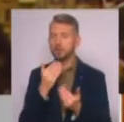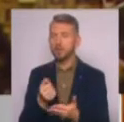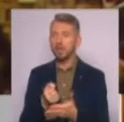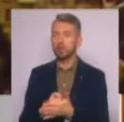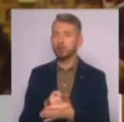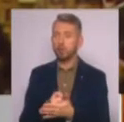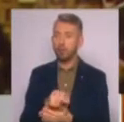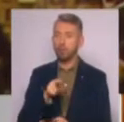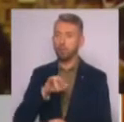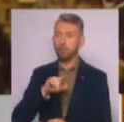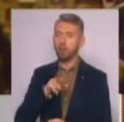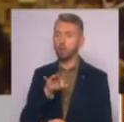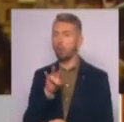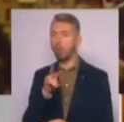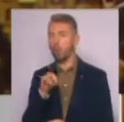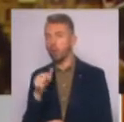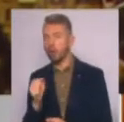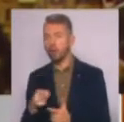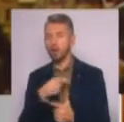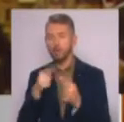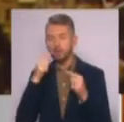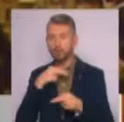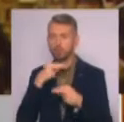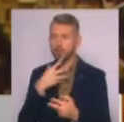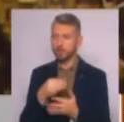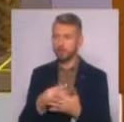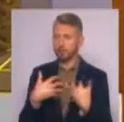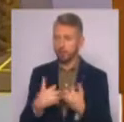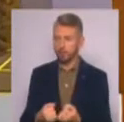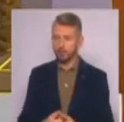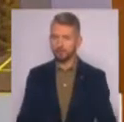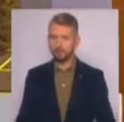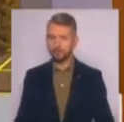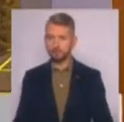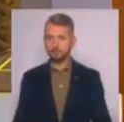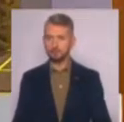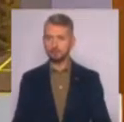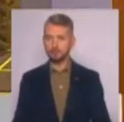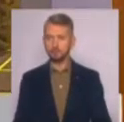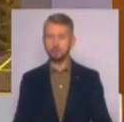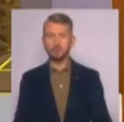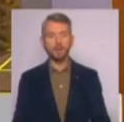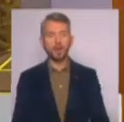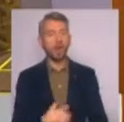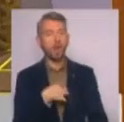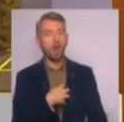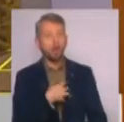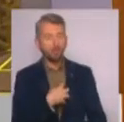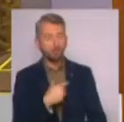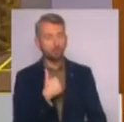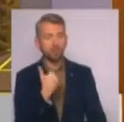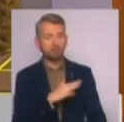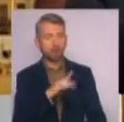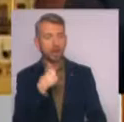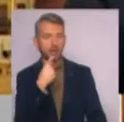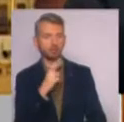до пульмонолога або звернутися увагу на своє здоров'я? Ну, кашель, я вже не кажу, він